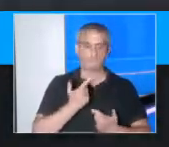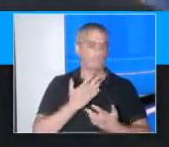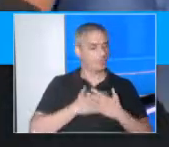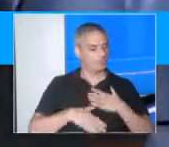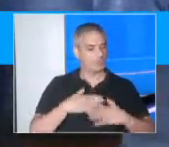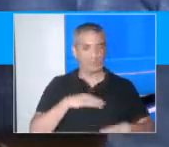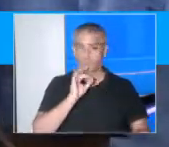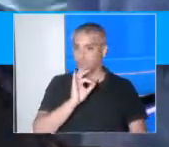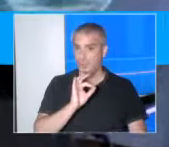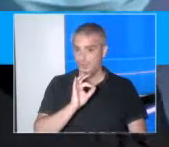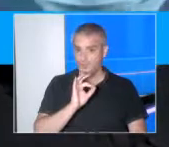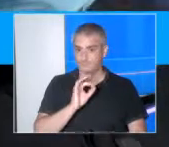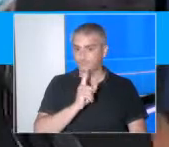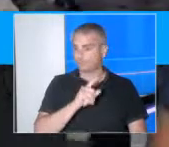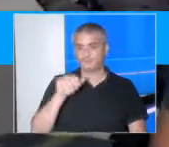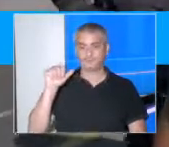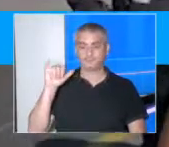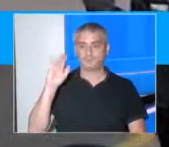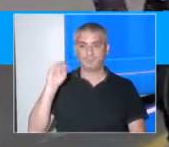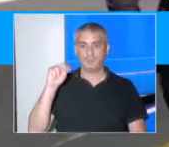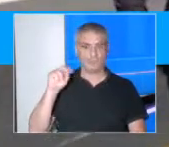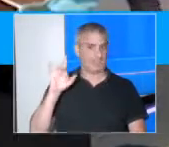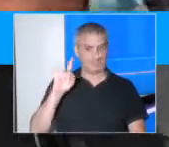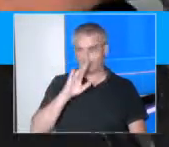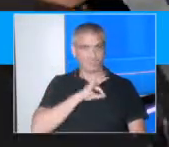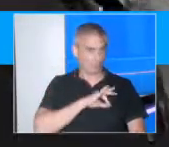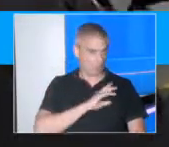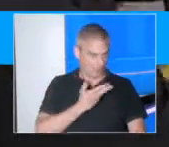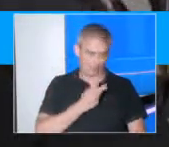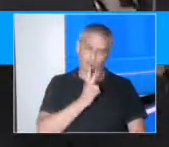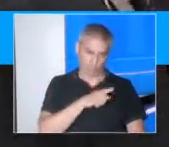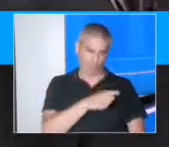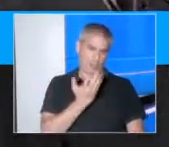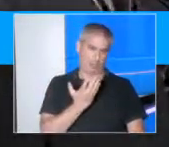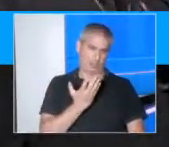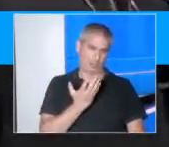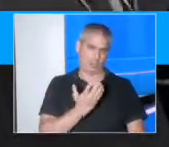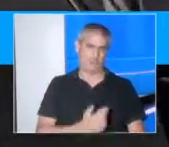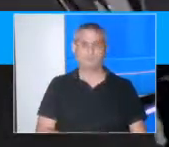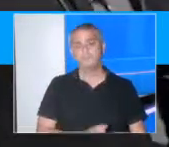שלו, ולא של אימן חטיב, אין את כלל התכונות האלה,